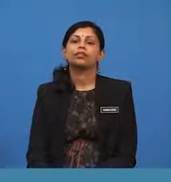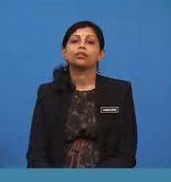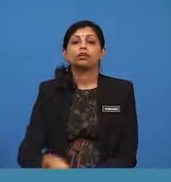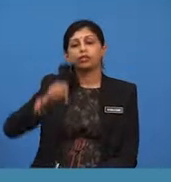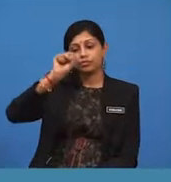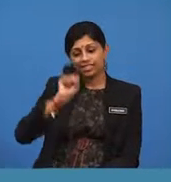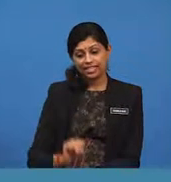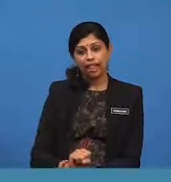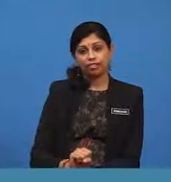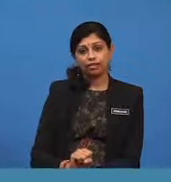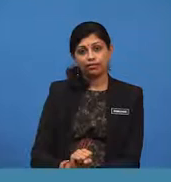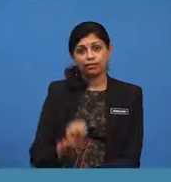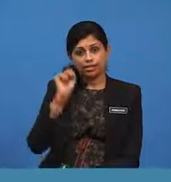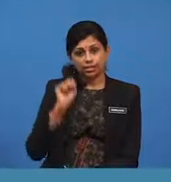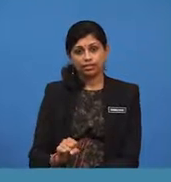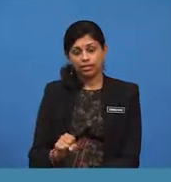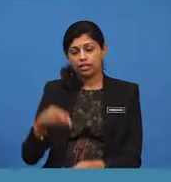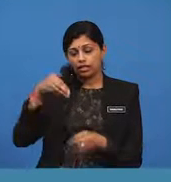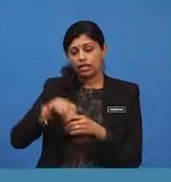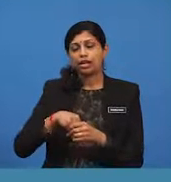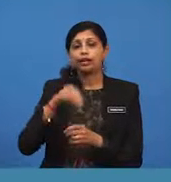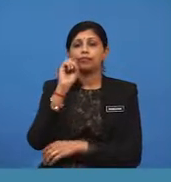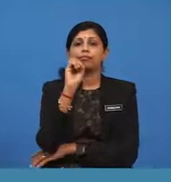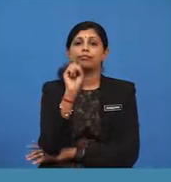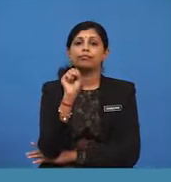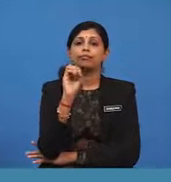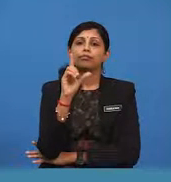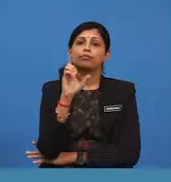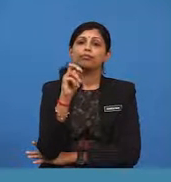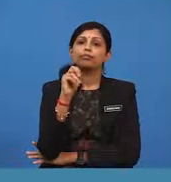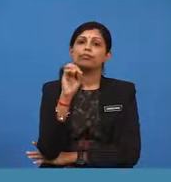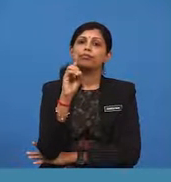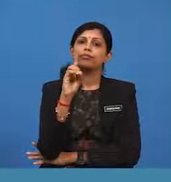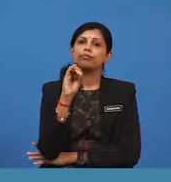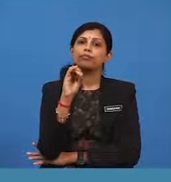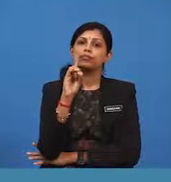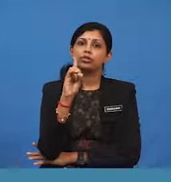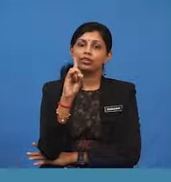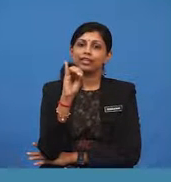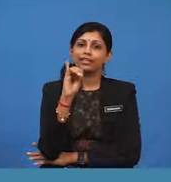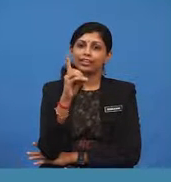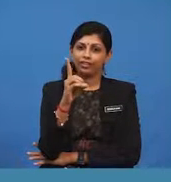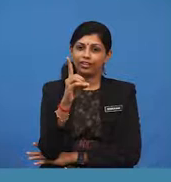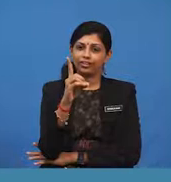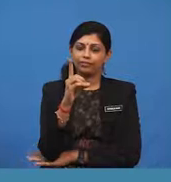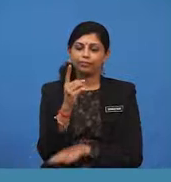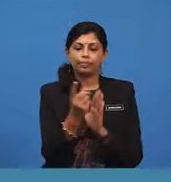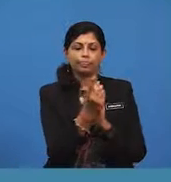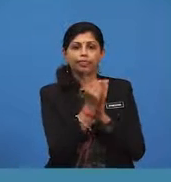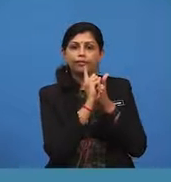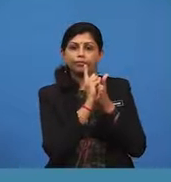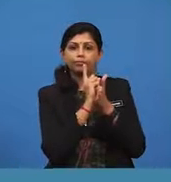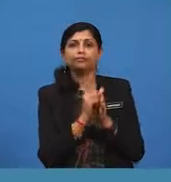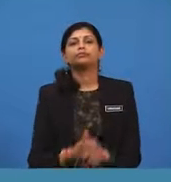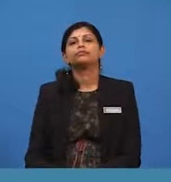selatan magnet bar digerakkan ke dalam solenoid, didapati jarum galvanometer terpesong ke arah kiri.